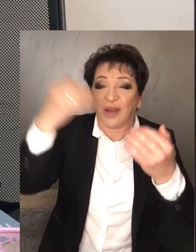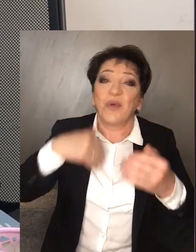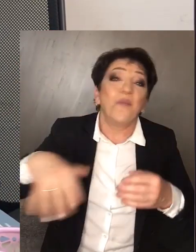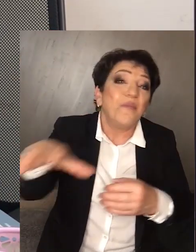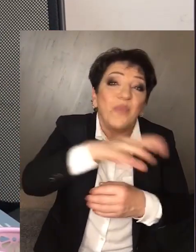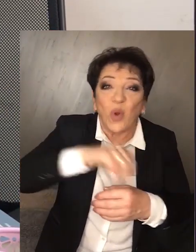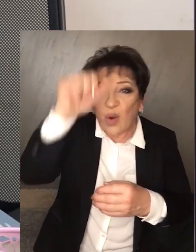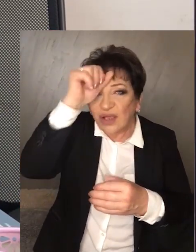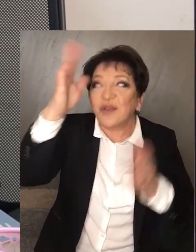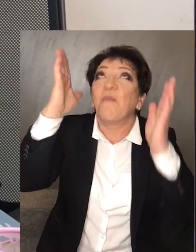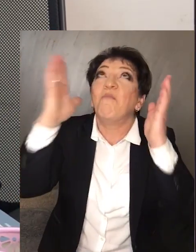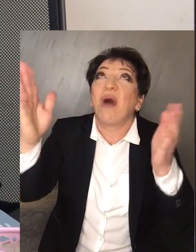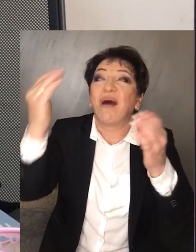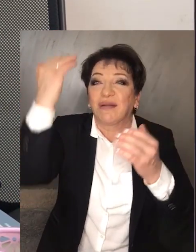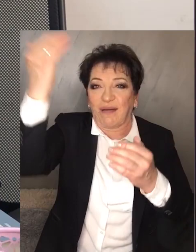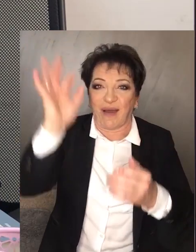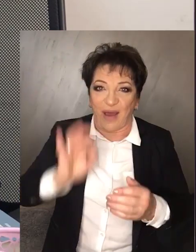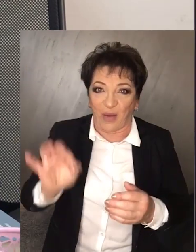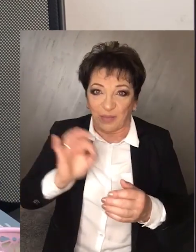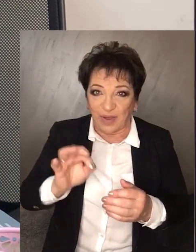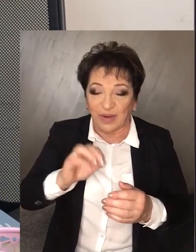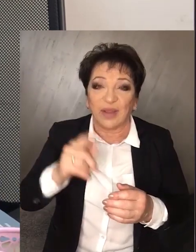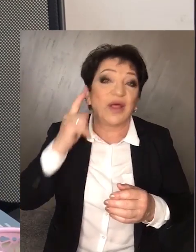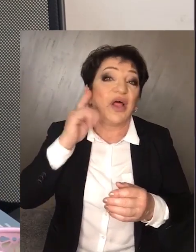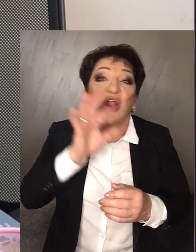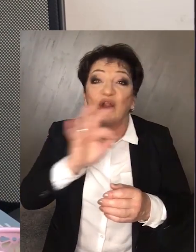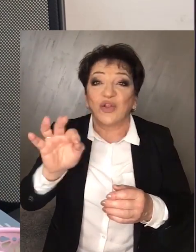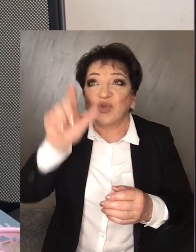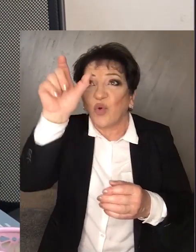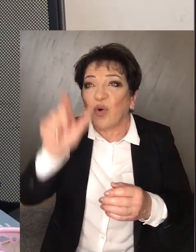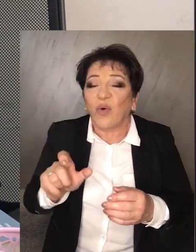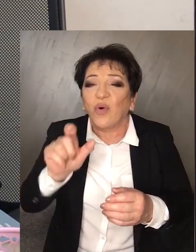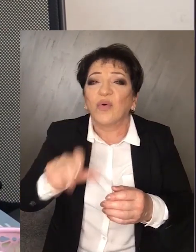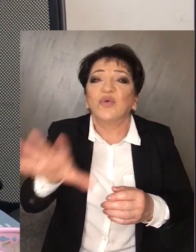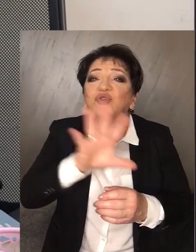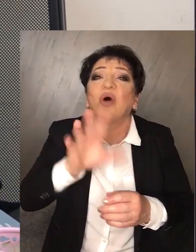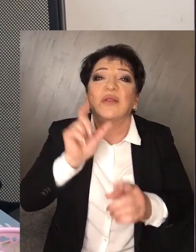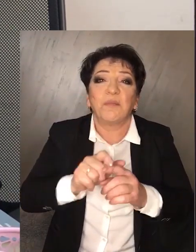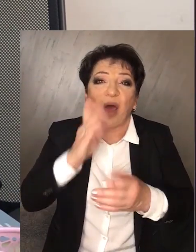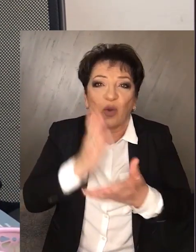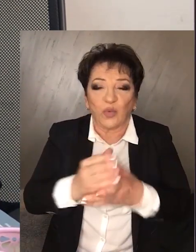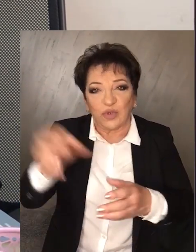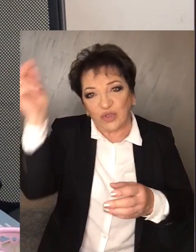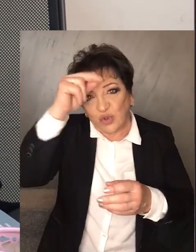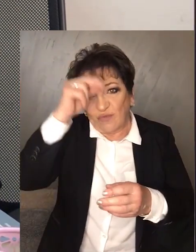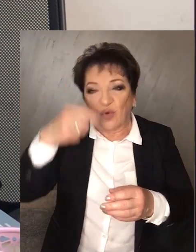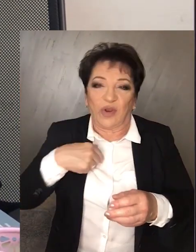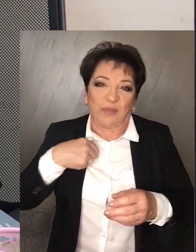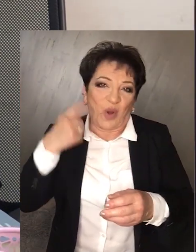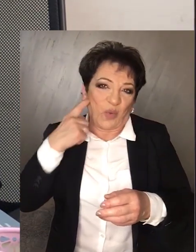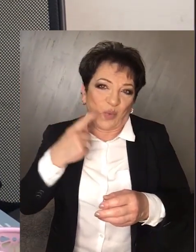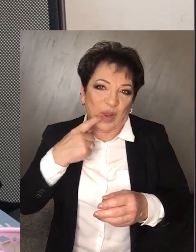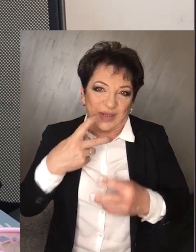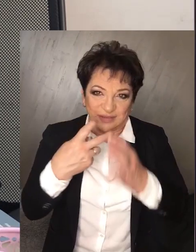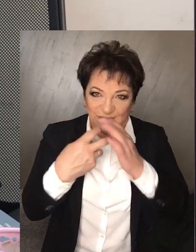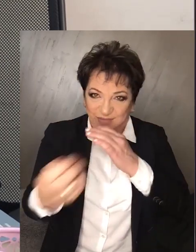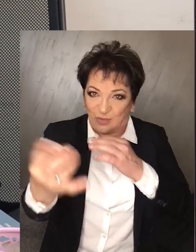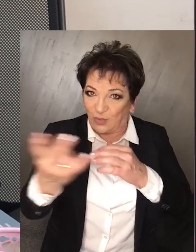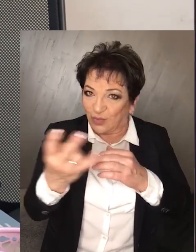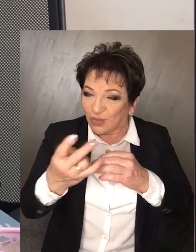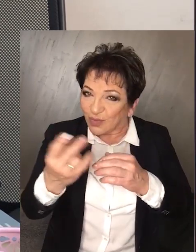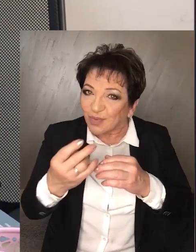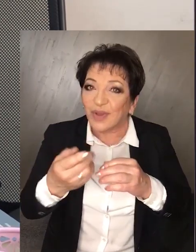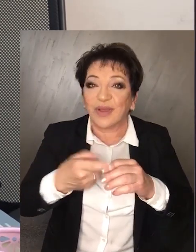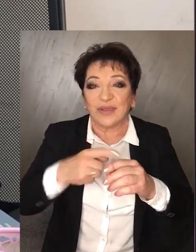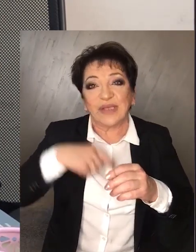գիտեմ, որ մենք Աստծունն ենք։ Մենք շատ լավ գիտեմ, որ մենք Աստծո փառքի համար ենք։ Ու լսողների աշխարհը այնքան